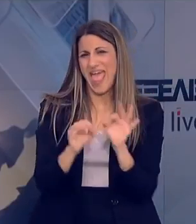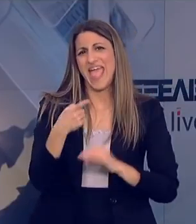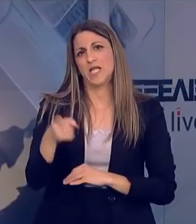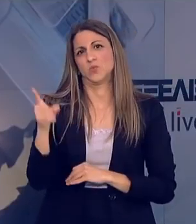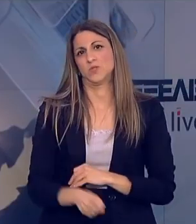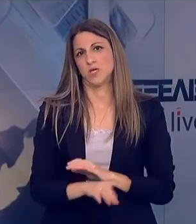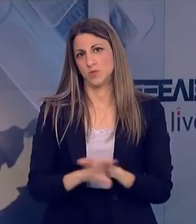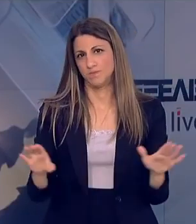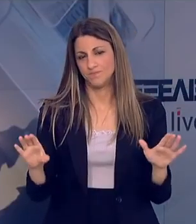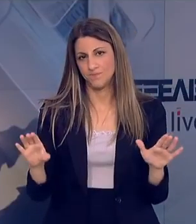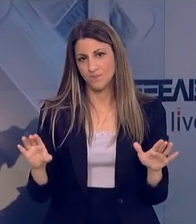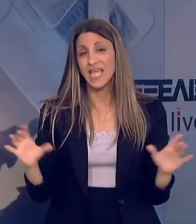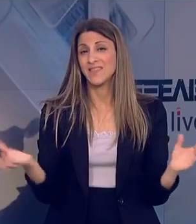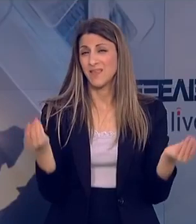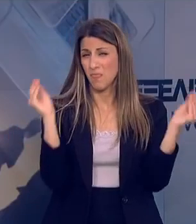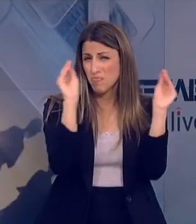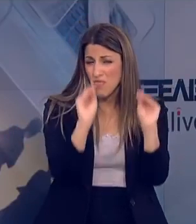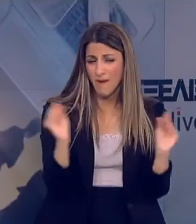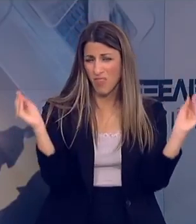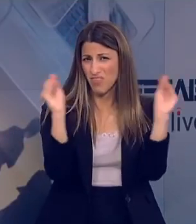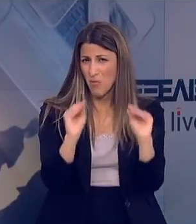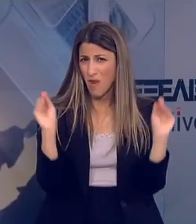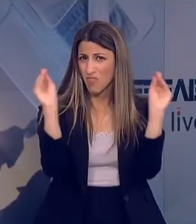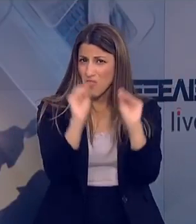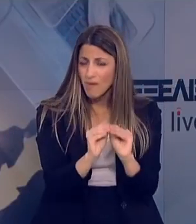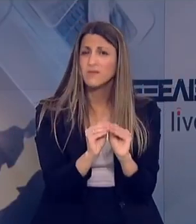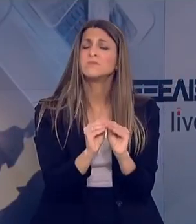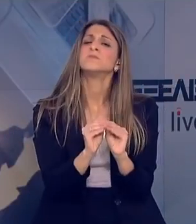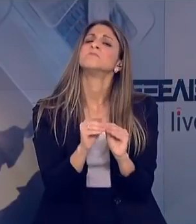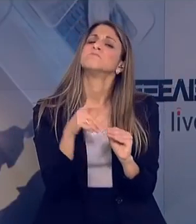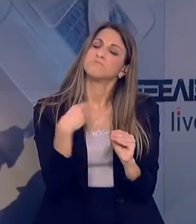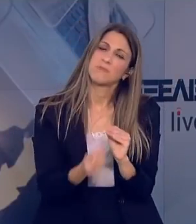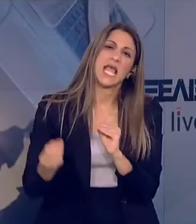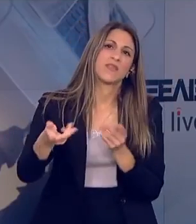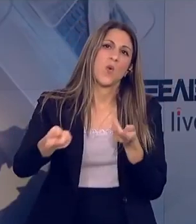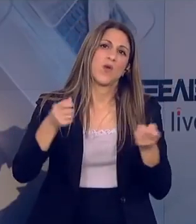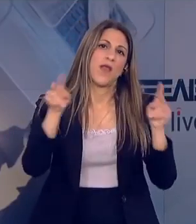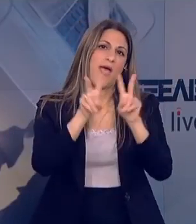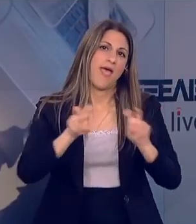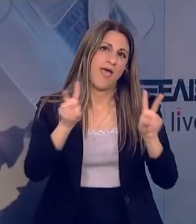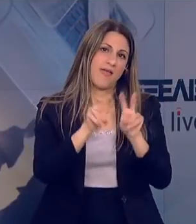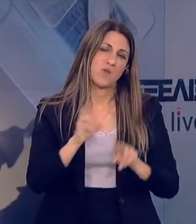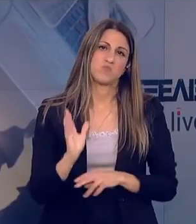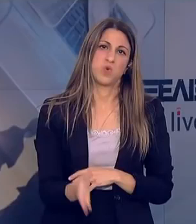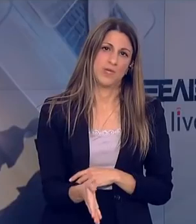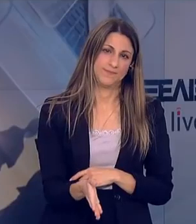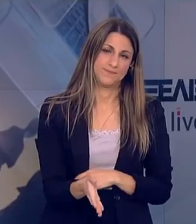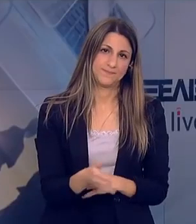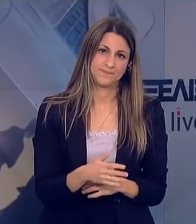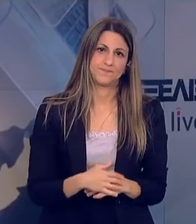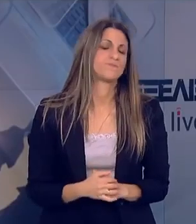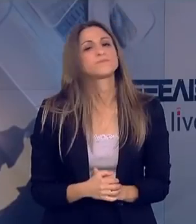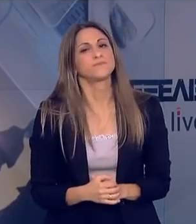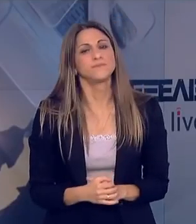δώσει. Και φυσικά, όσο περισσότερα δεδομένα και ακριβή δεδομένα έχει κανείς, τόσο καλύτερα μπορεί να κάνει και έρευνα και επιδημιολογικές προβλέψεις για την επιδημία.